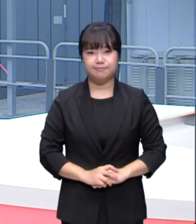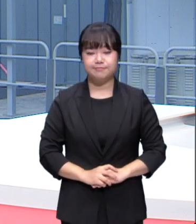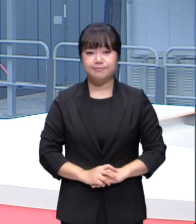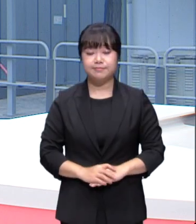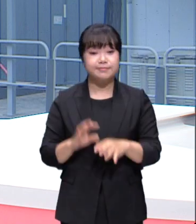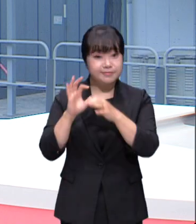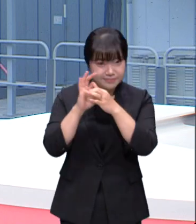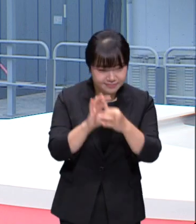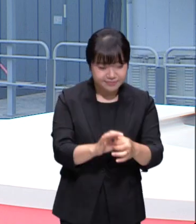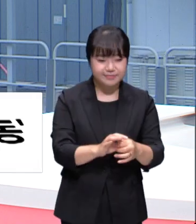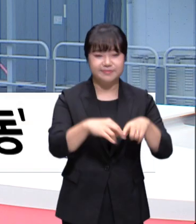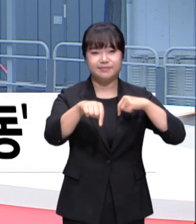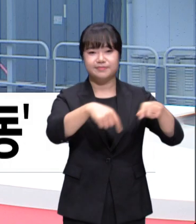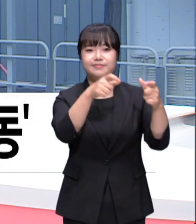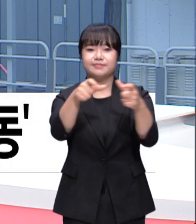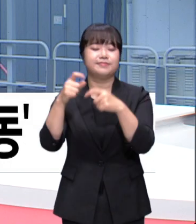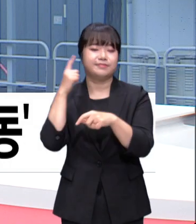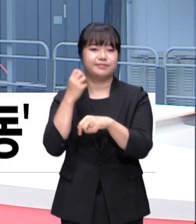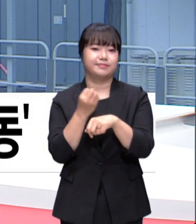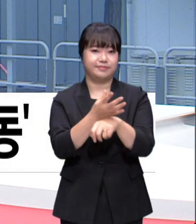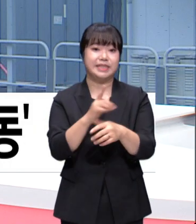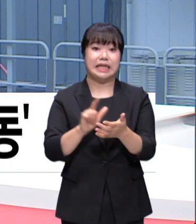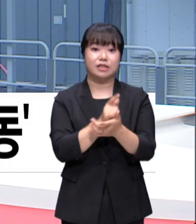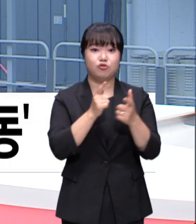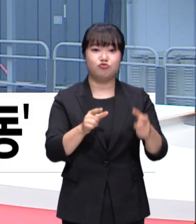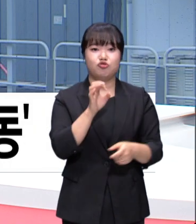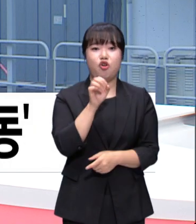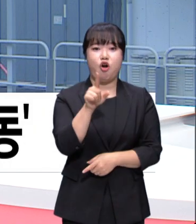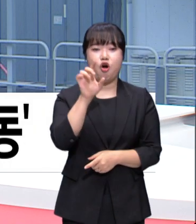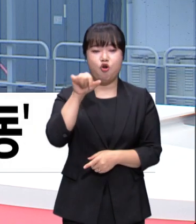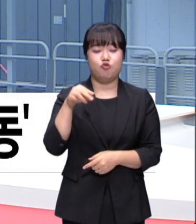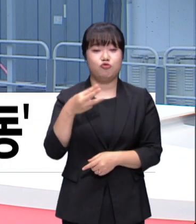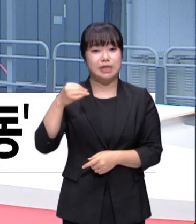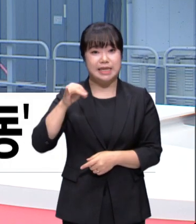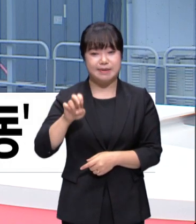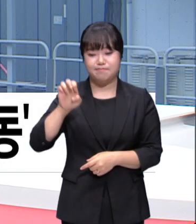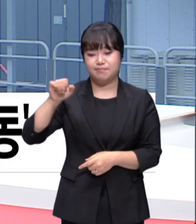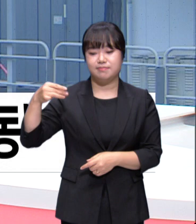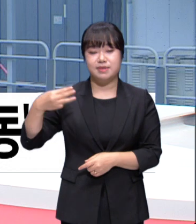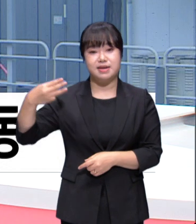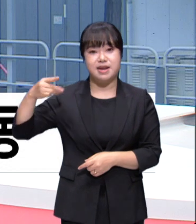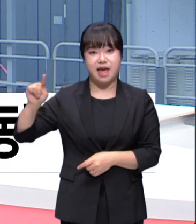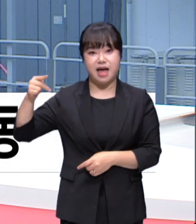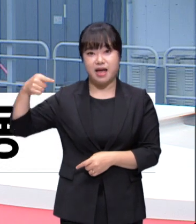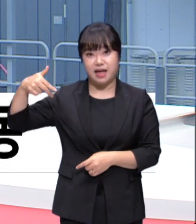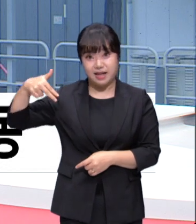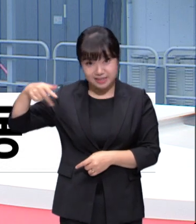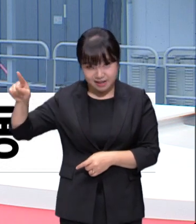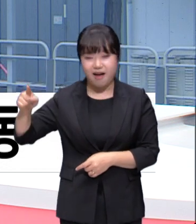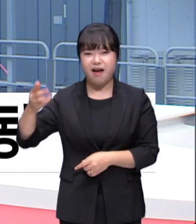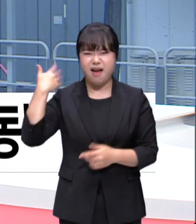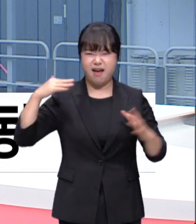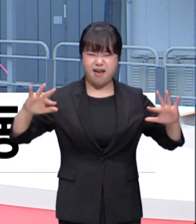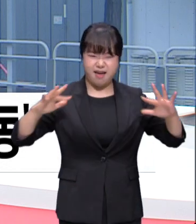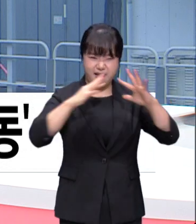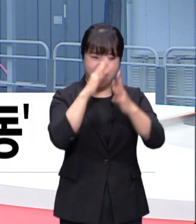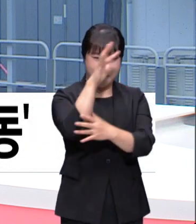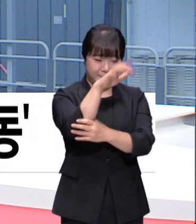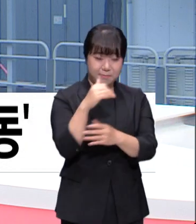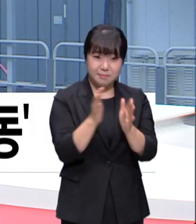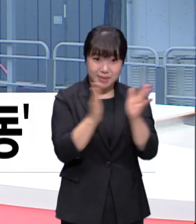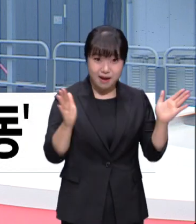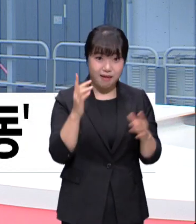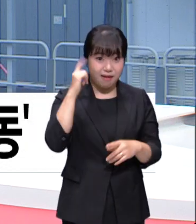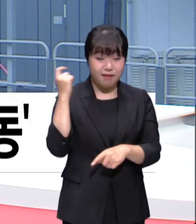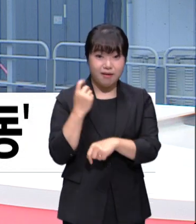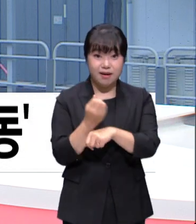네, 이어서 자치구 소식입니다. 강서구 어울림 플라자가 착공에 들어갔다는 소식 최근에 전해드렸었는데요. 해당